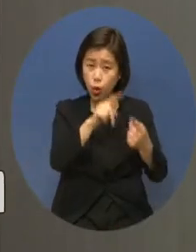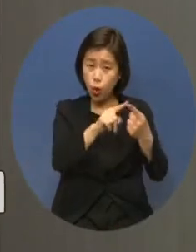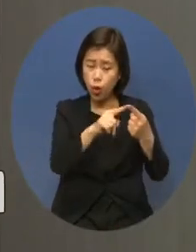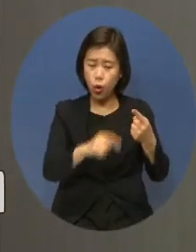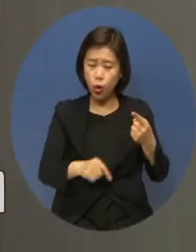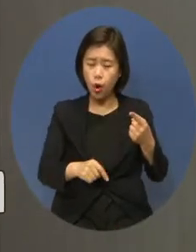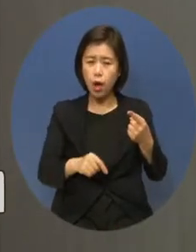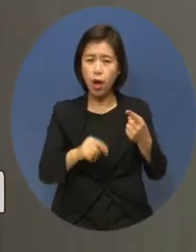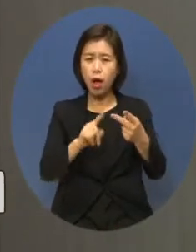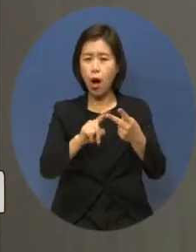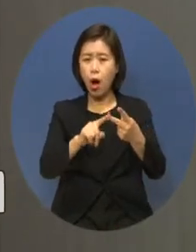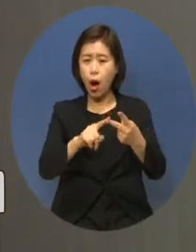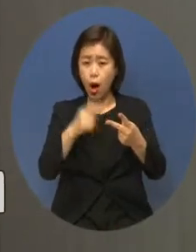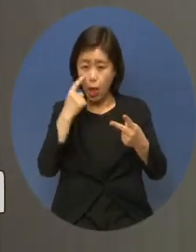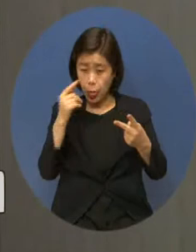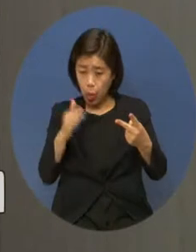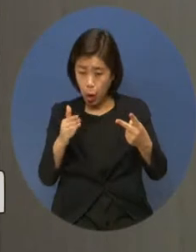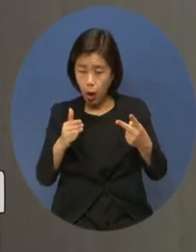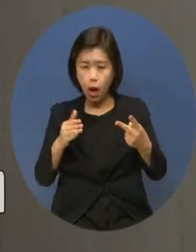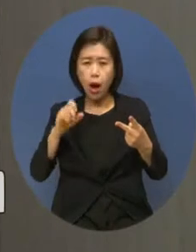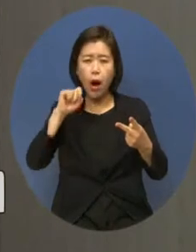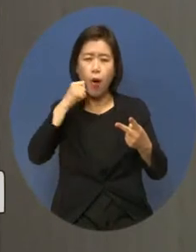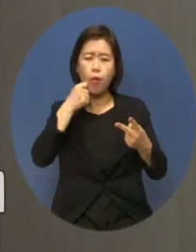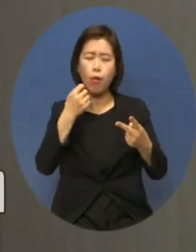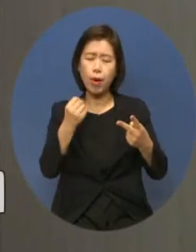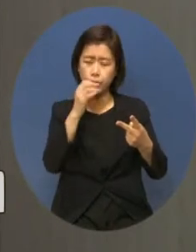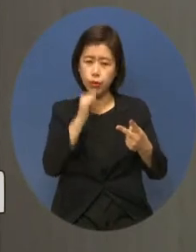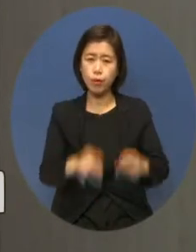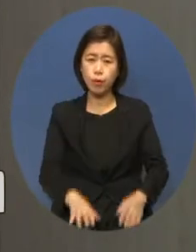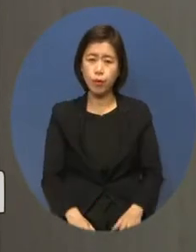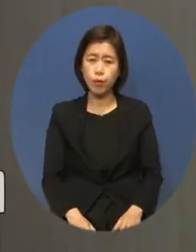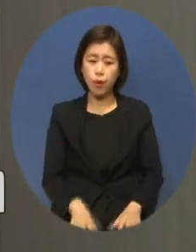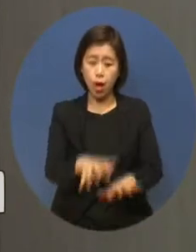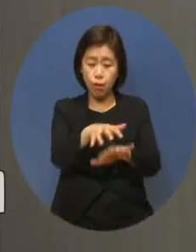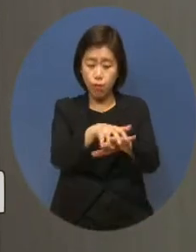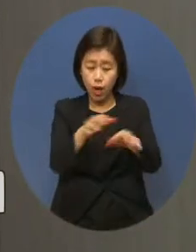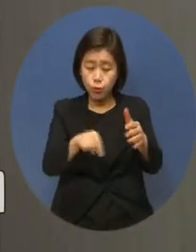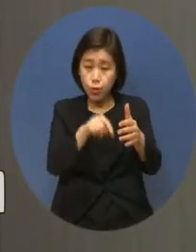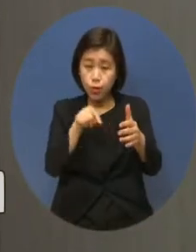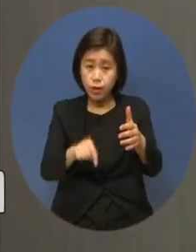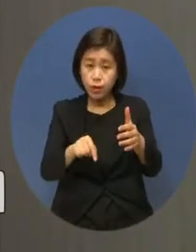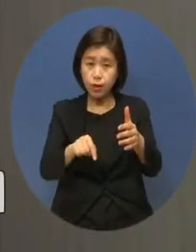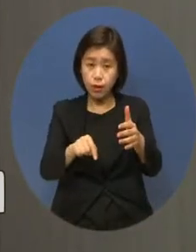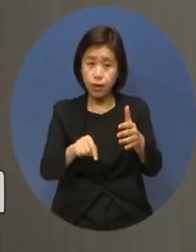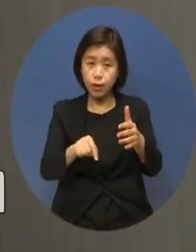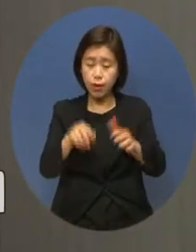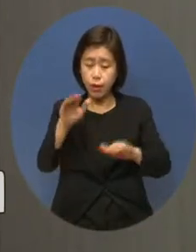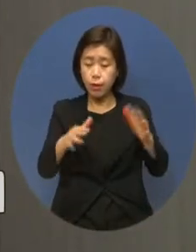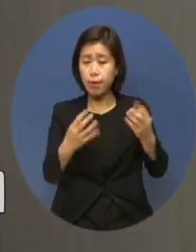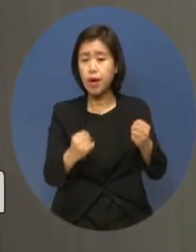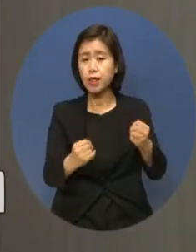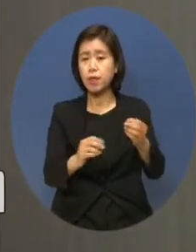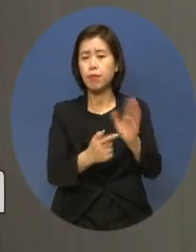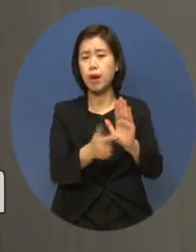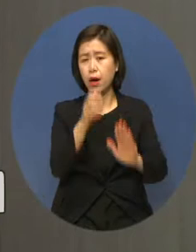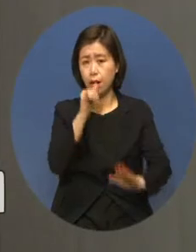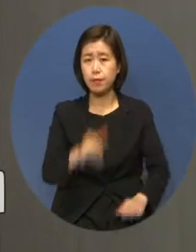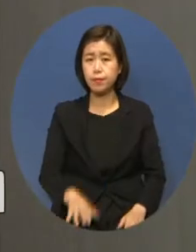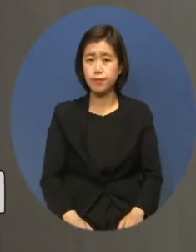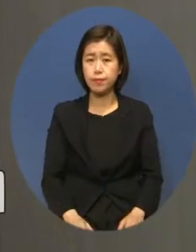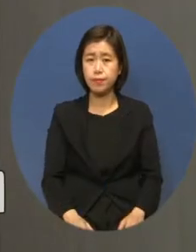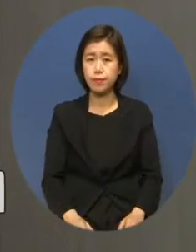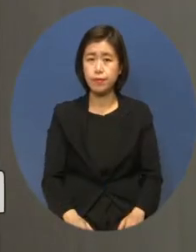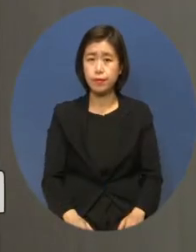차별이 훨씬 많아요. 차별이 구조적으로 일어나고 있기 때문에 장애인과 비장애인에게 다른 기준을 적용하는